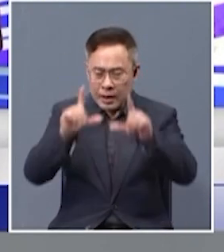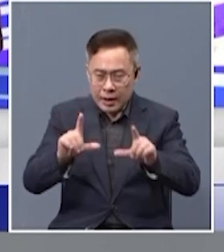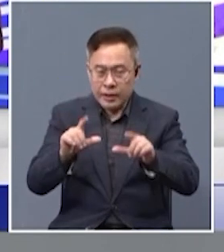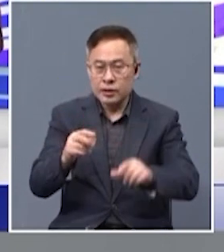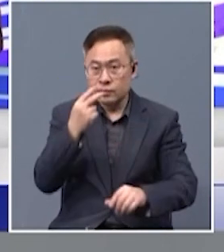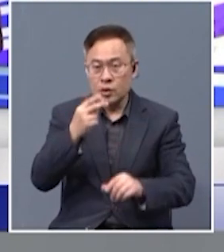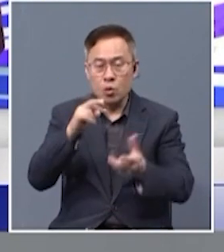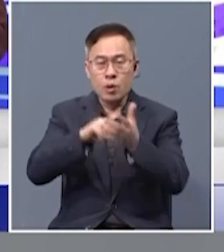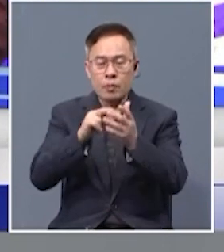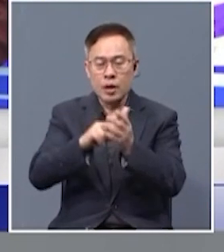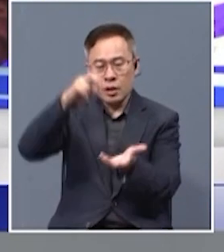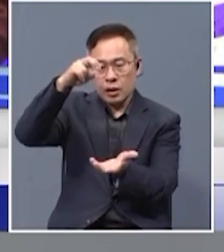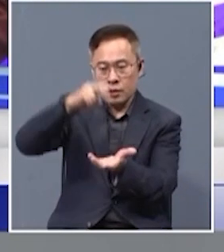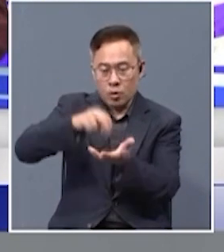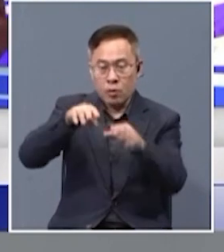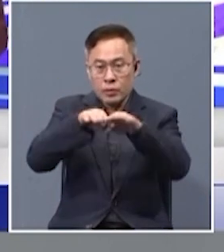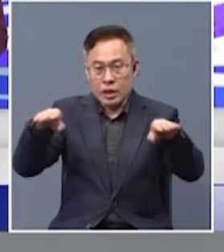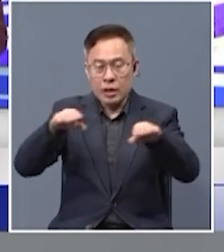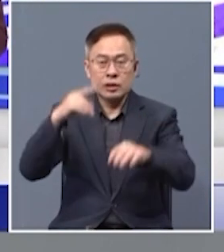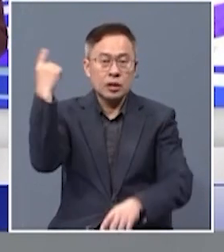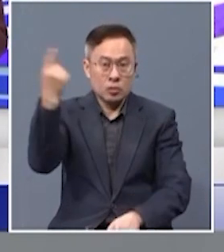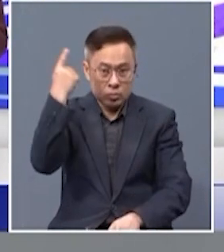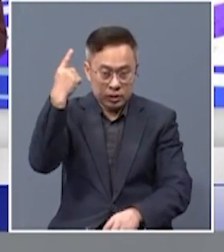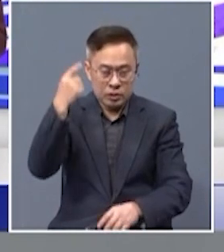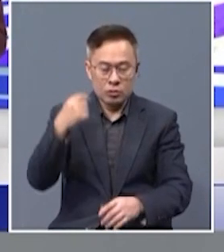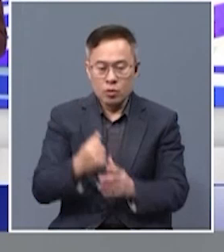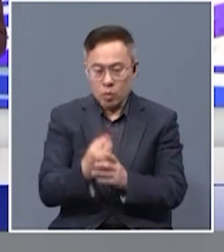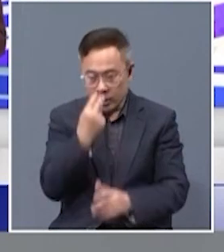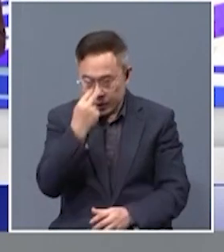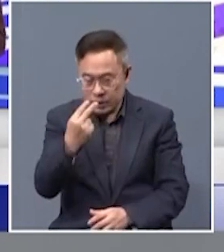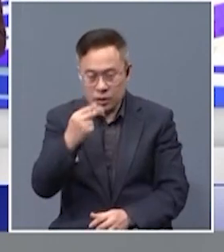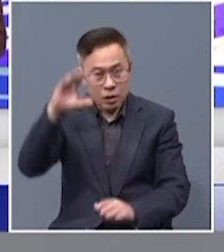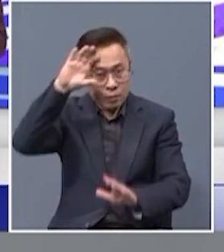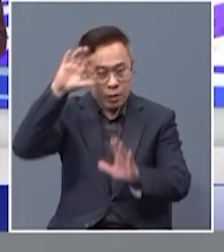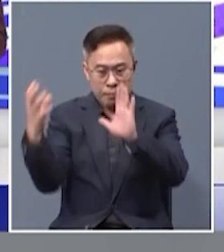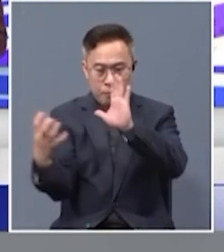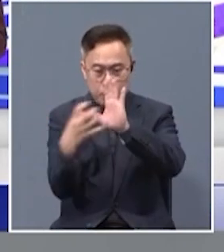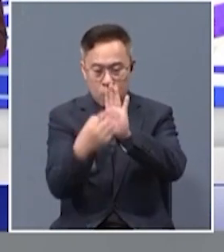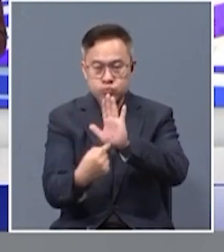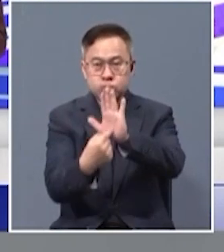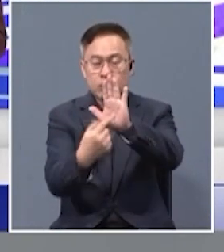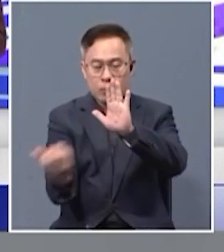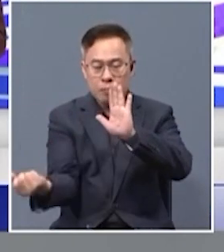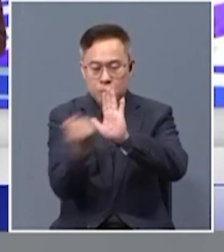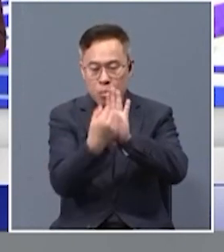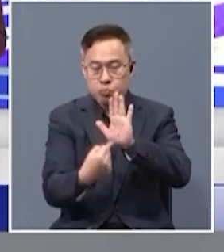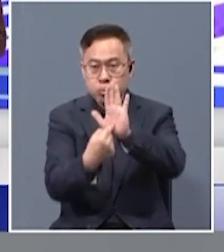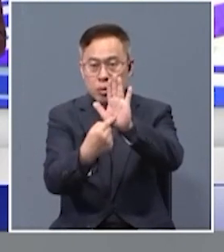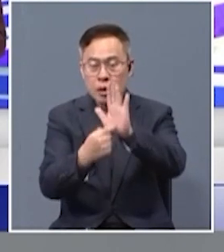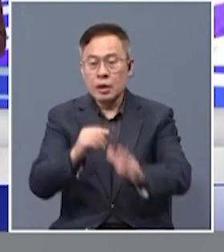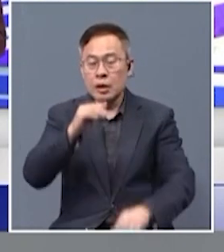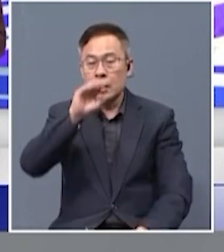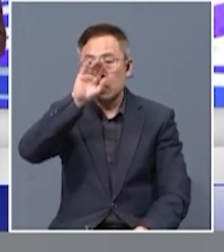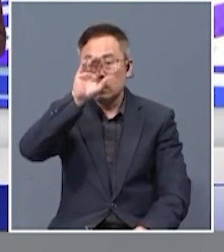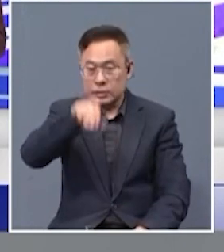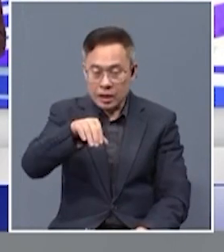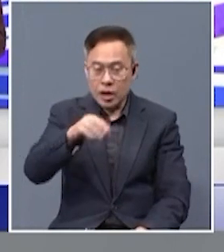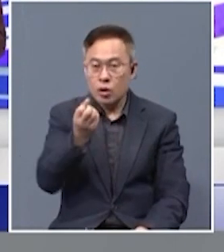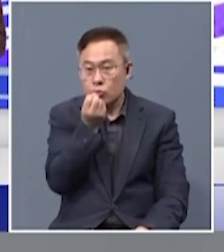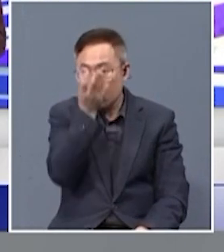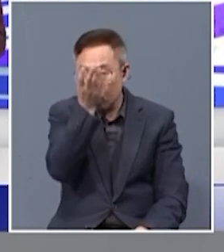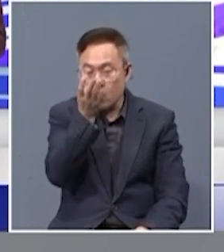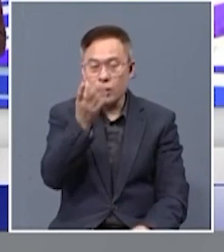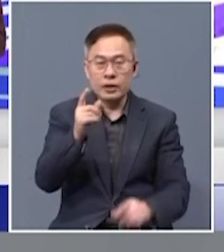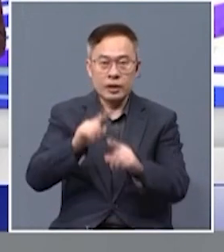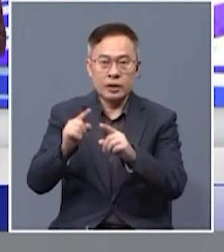ามค่ะซึ่งเป็นสัญลักษณ์ของการท่องเที่ยวที่ได้มาตรฐานทำให้นักท่องเที่ยวเนี่ยเกิดความเชื่อมั่นและล่าสุดมีข่าวดีนะคะสำหรับสถานประกอบการด้านการท่องเ